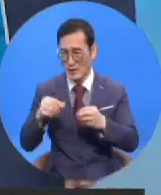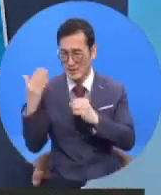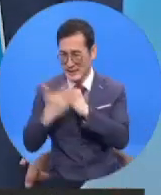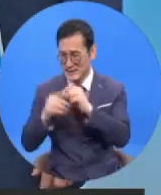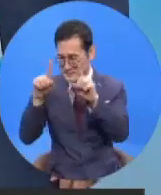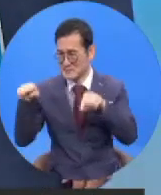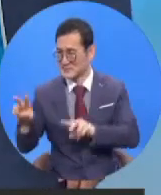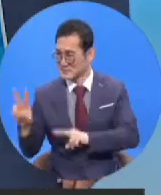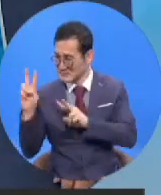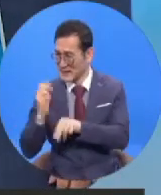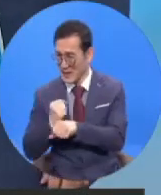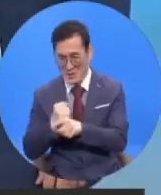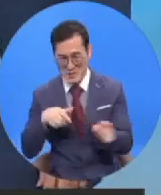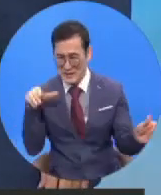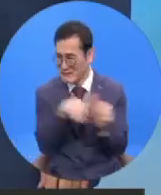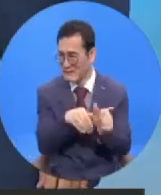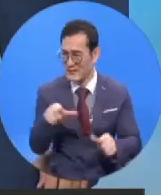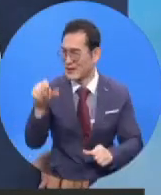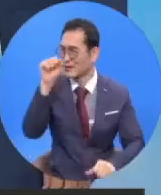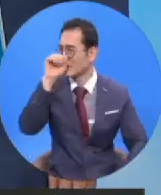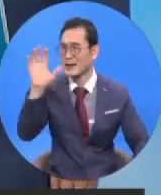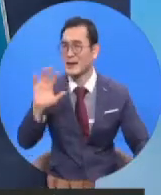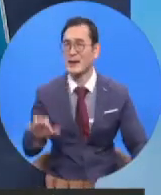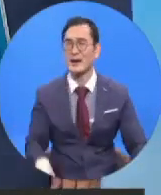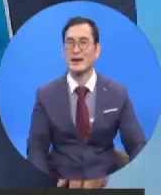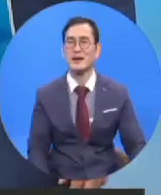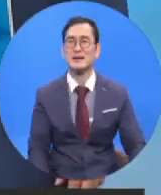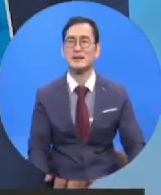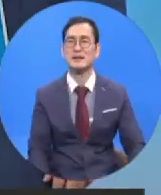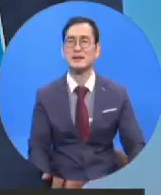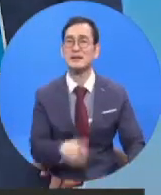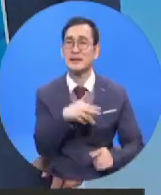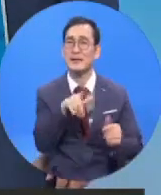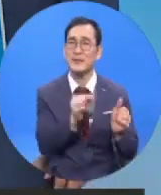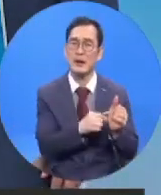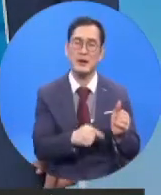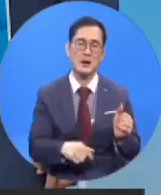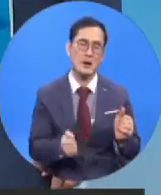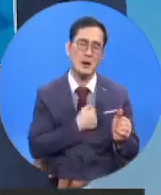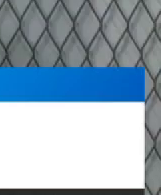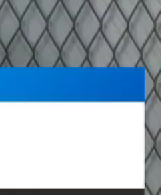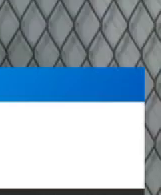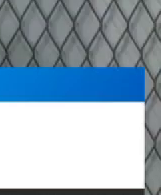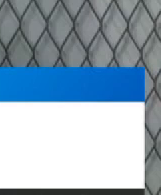정도인데요. 이재명 지사는 공개석상에서 서러움을 토로하고 나섰습니다.